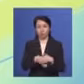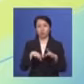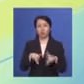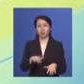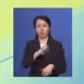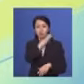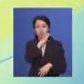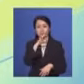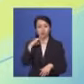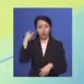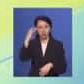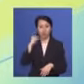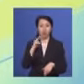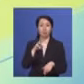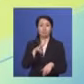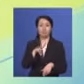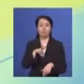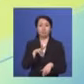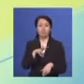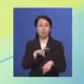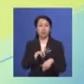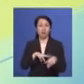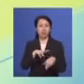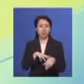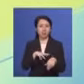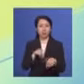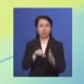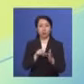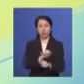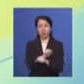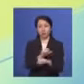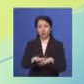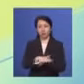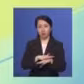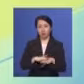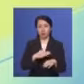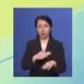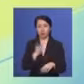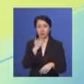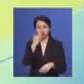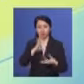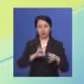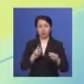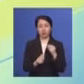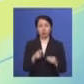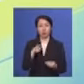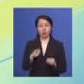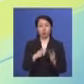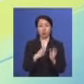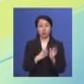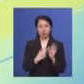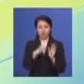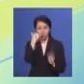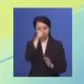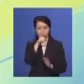дел, североказахстанскими милиционерами, участвовавшими в охране общественного порядка на летних Олимпийских играх 80-го